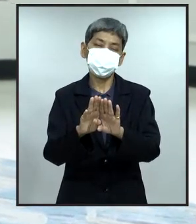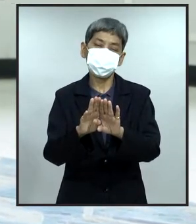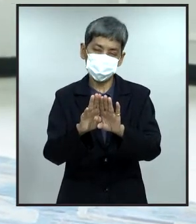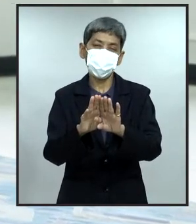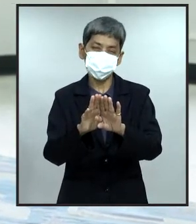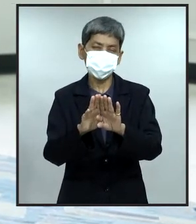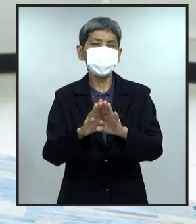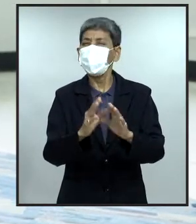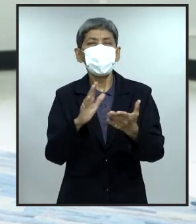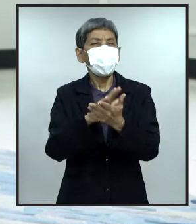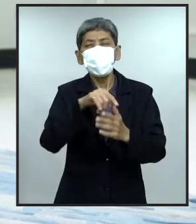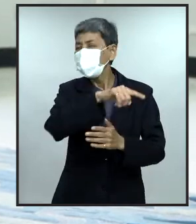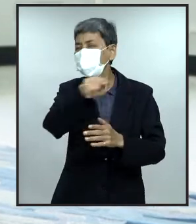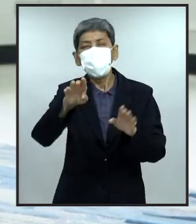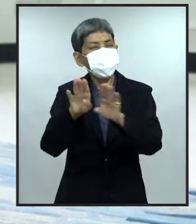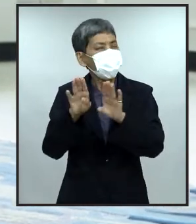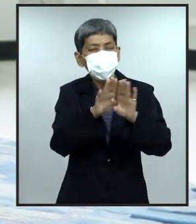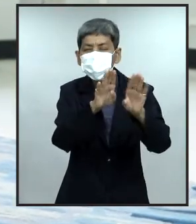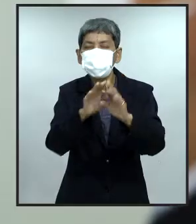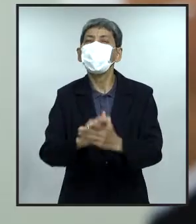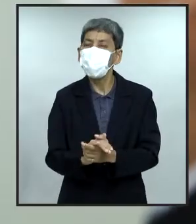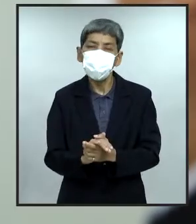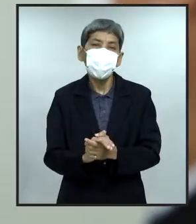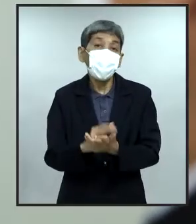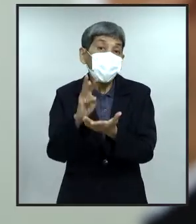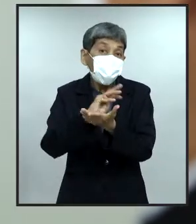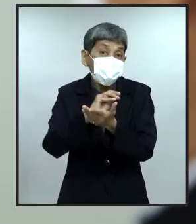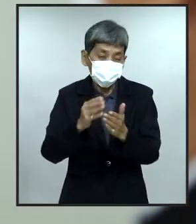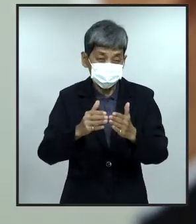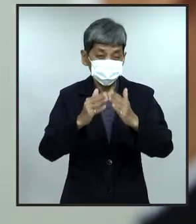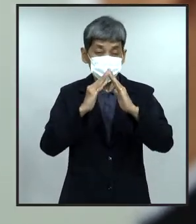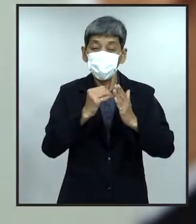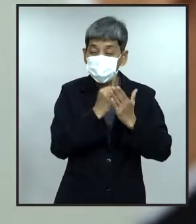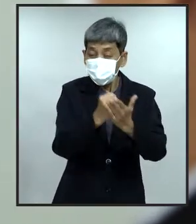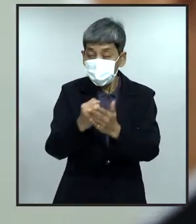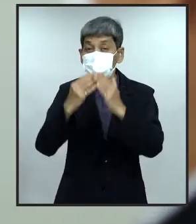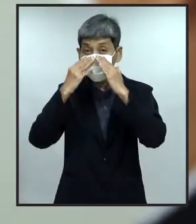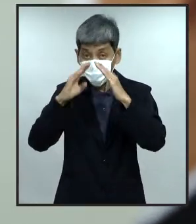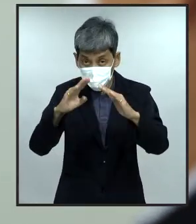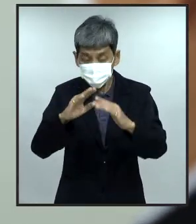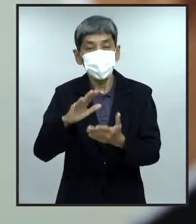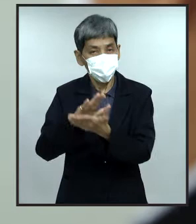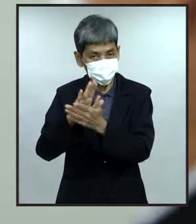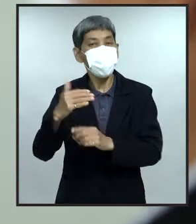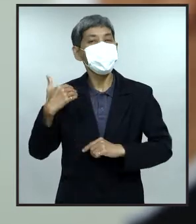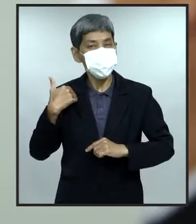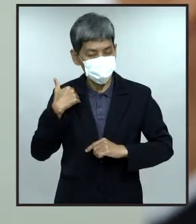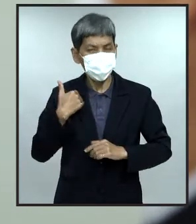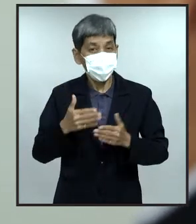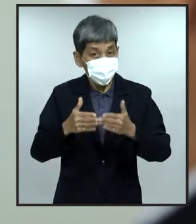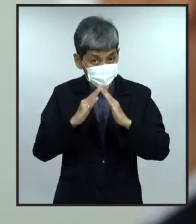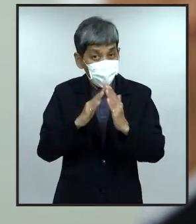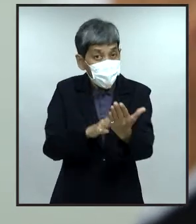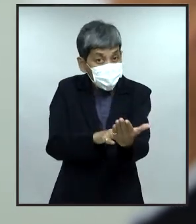ยปริยายนะครับเหมือนกับโรงเรียน ก็คือเดิมทีในมูลนิธิก่อตั้งมาเพื่อช่วยเหลือคนตาบอดแล้วก็มีโรงเรียนด้วย ครับ